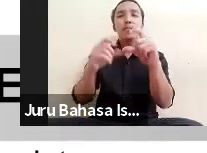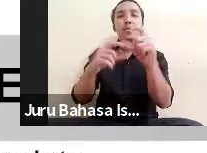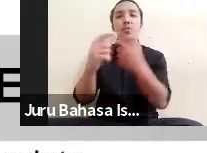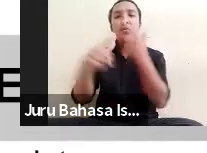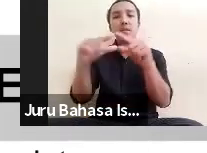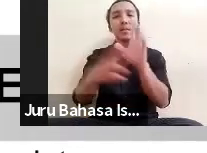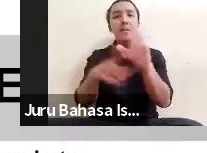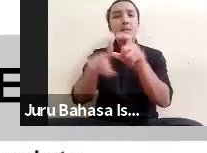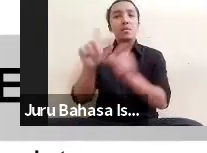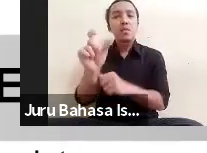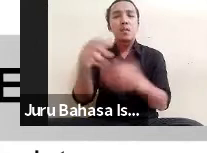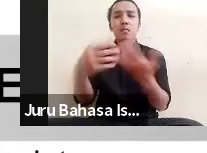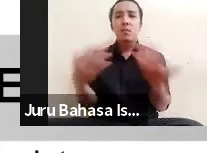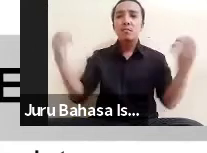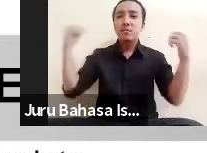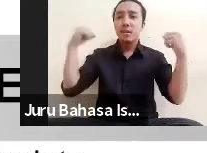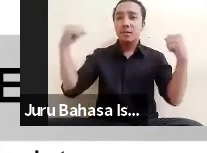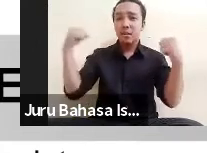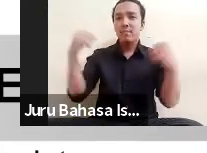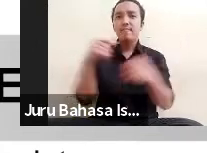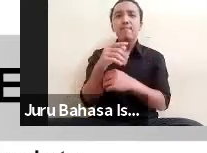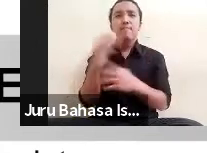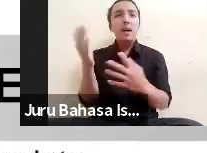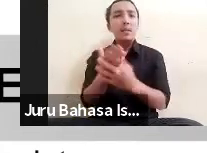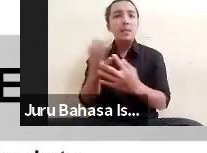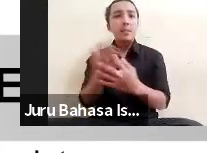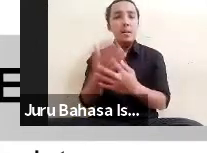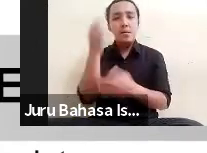Ini harapannya aksesibel bagi difabel.